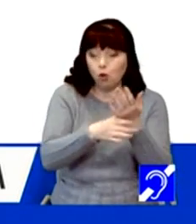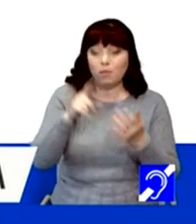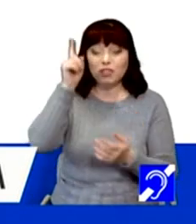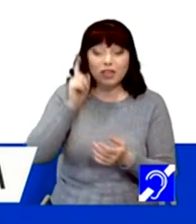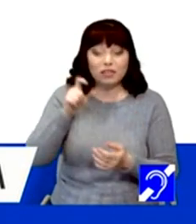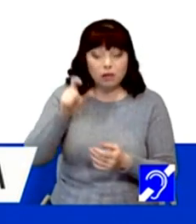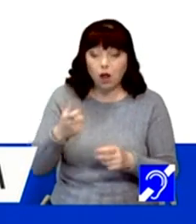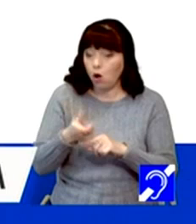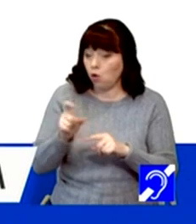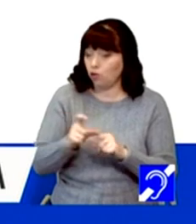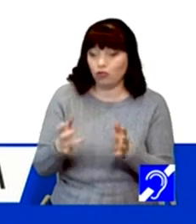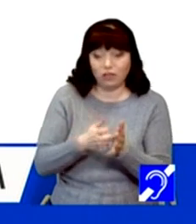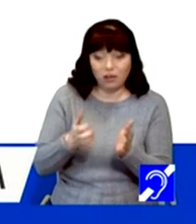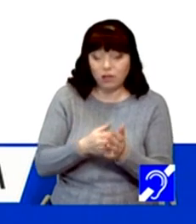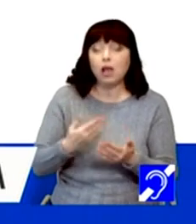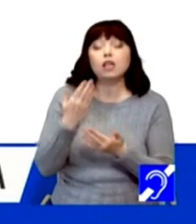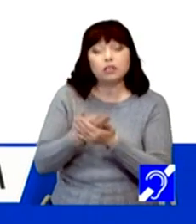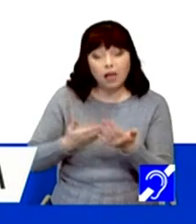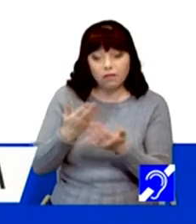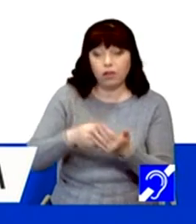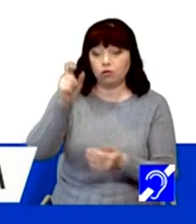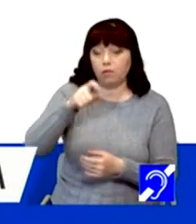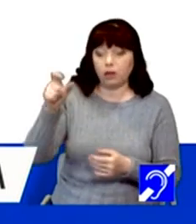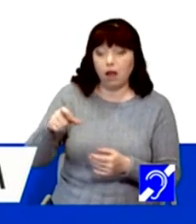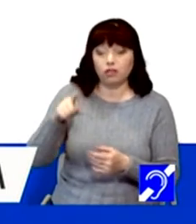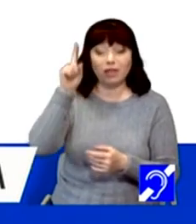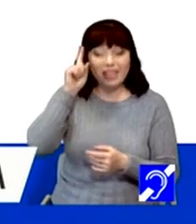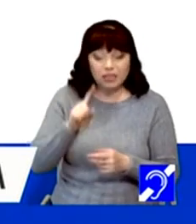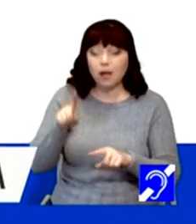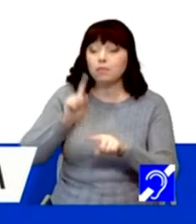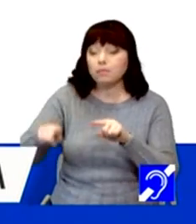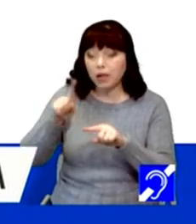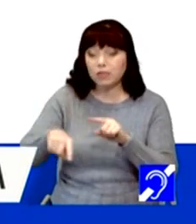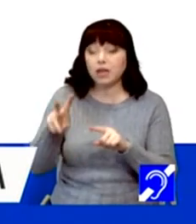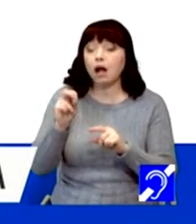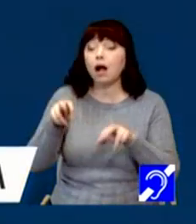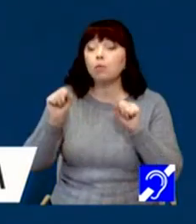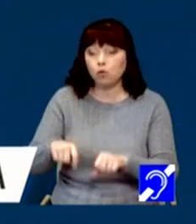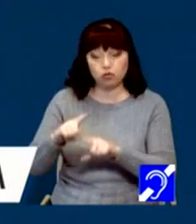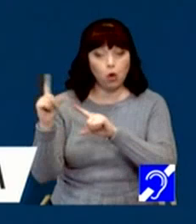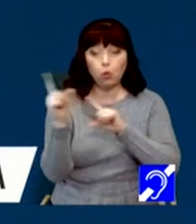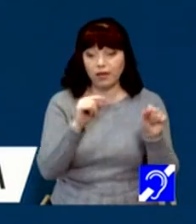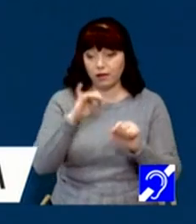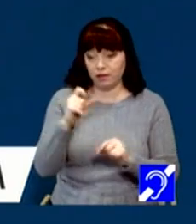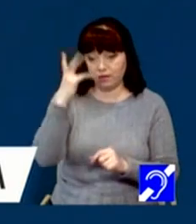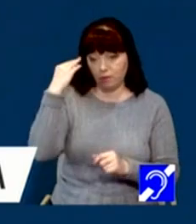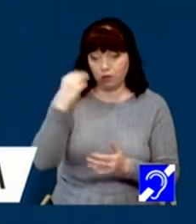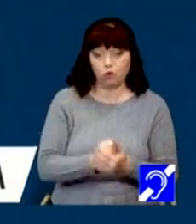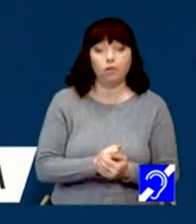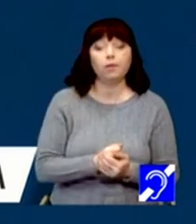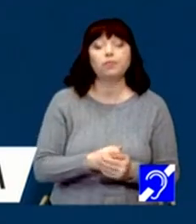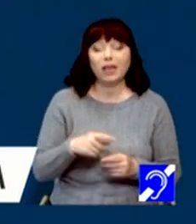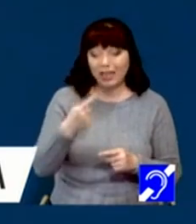locuiesc acolo sunt limitate recomandăm insistent cetățenilor să vorbească cât mai curând posibil transnistria cu o zi mai devreme și